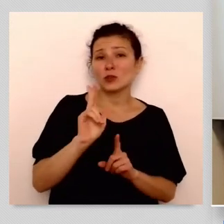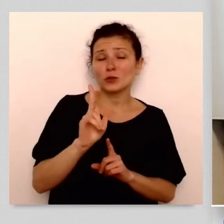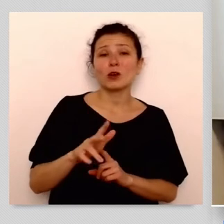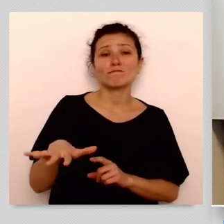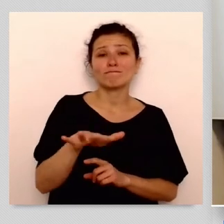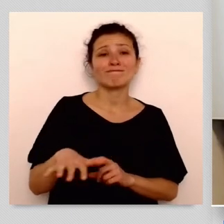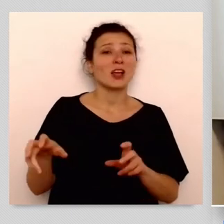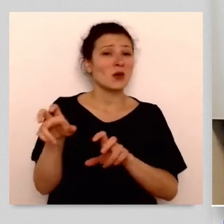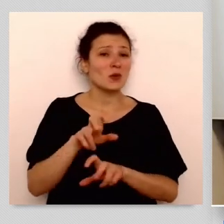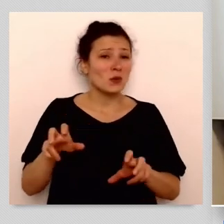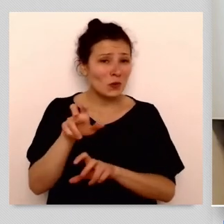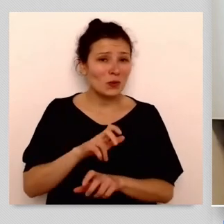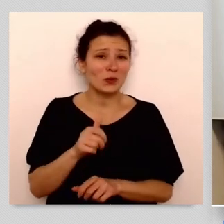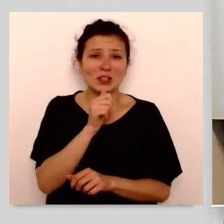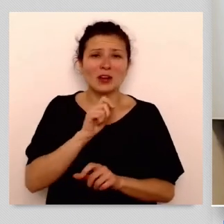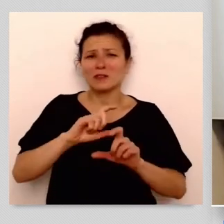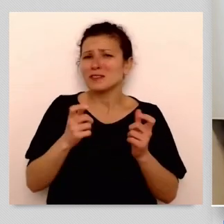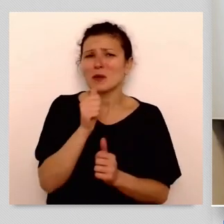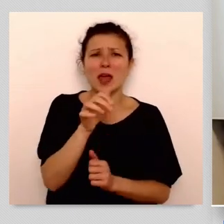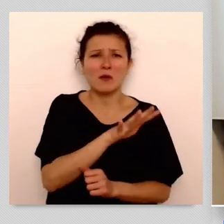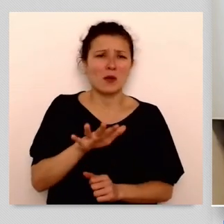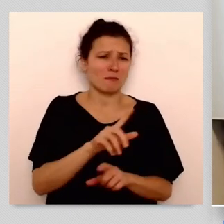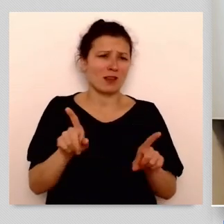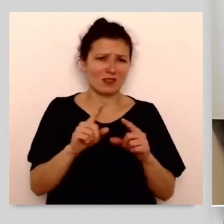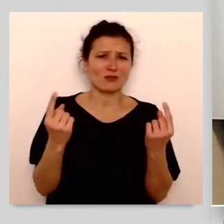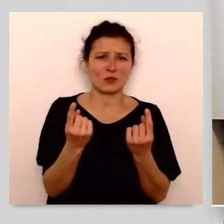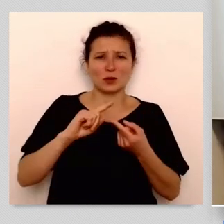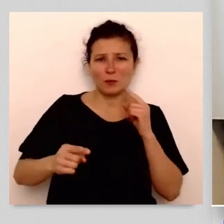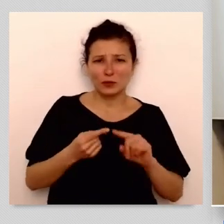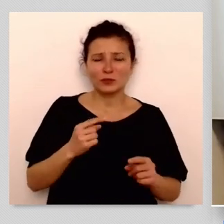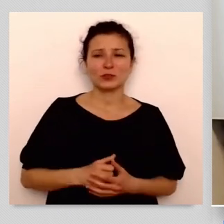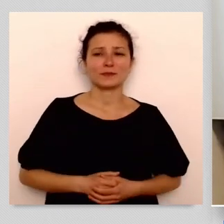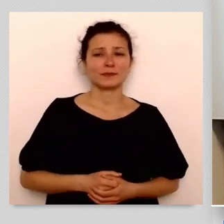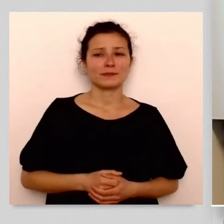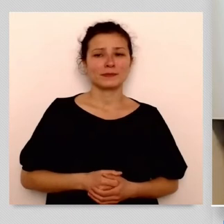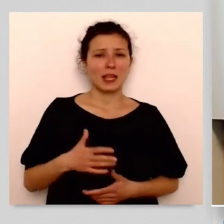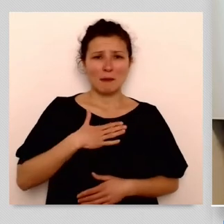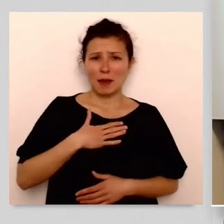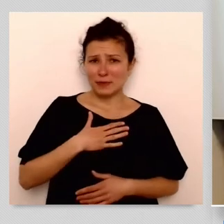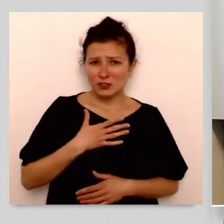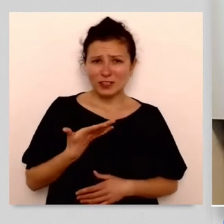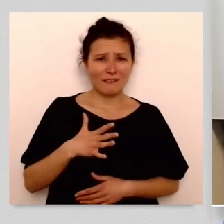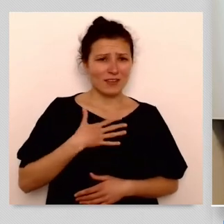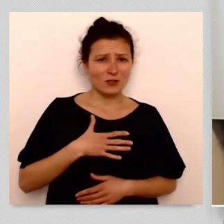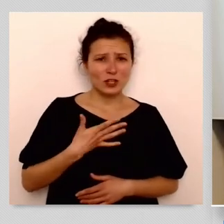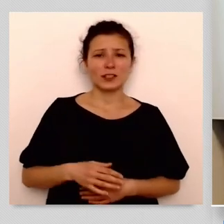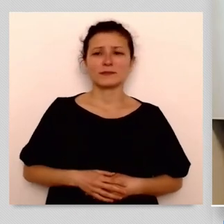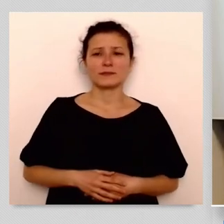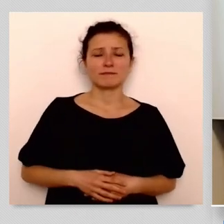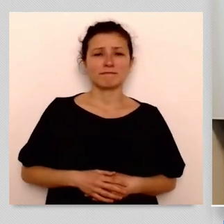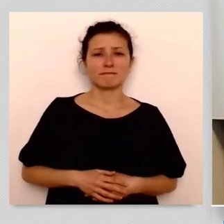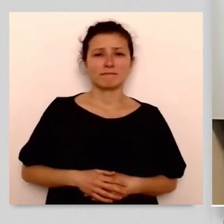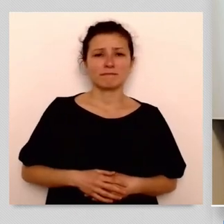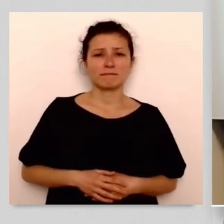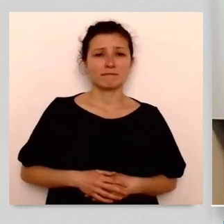zielone w całej Europie i sytuacja polityczna. No i mam też takie wrażenie, ambitne